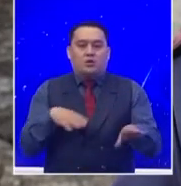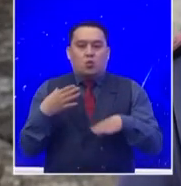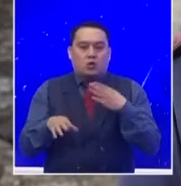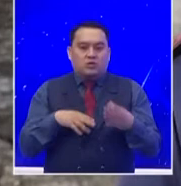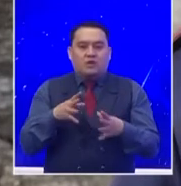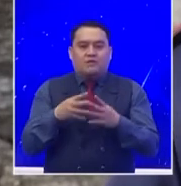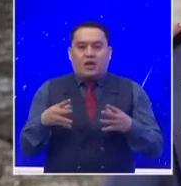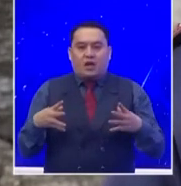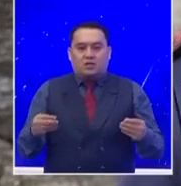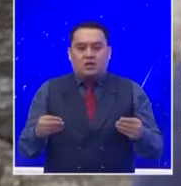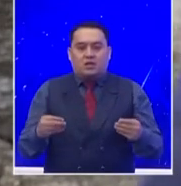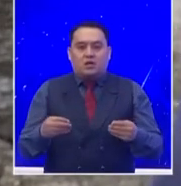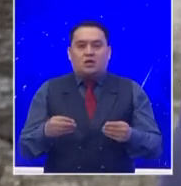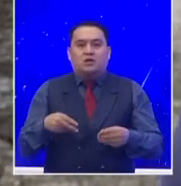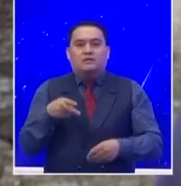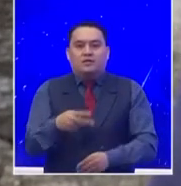учений